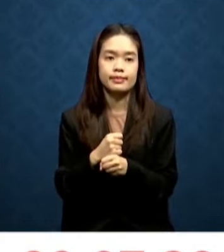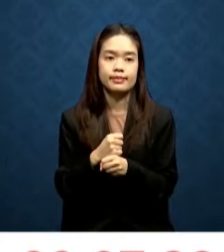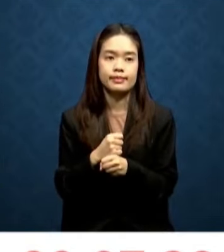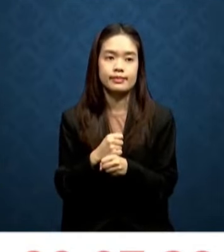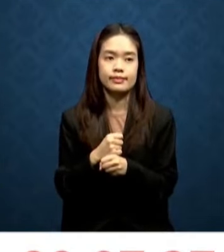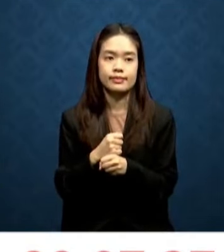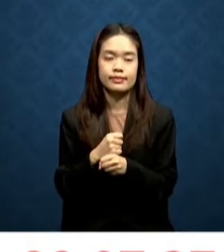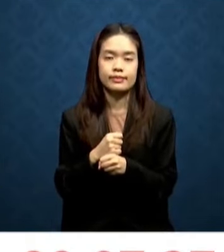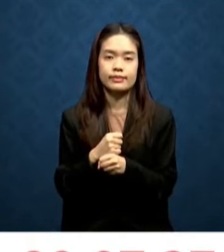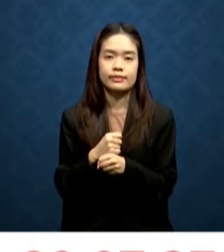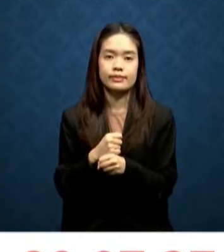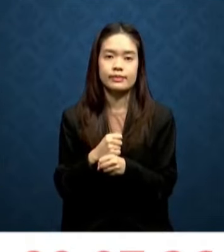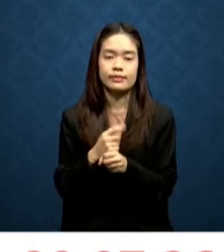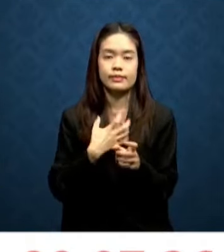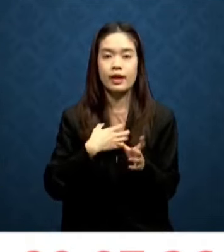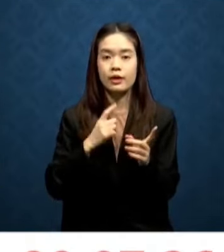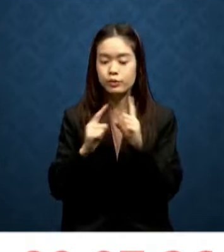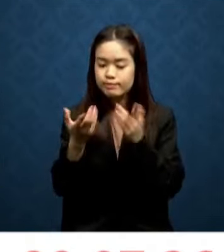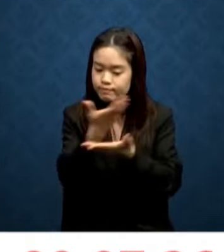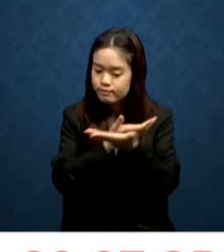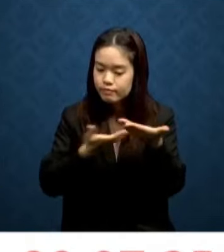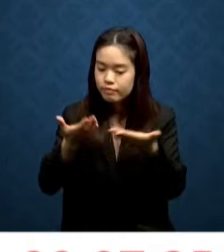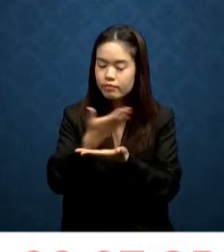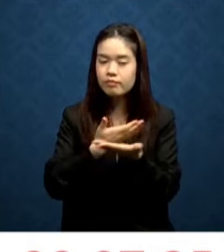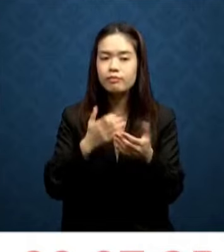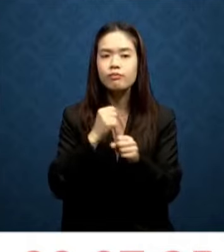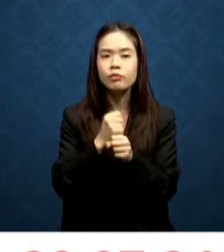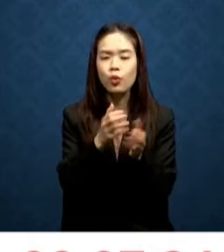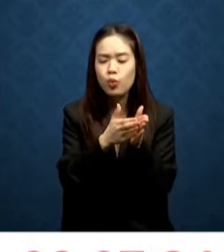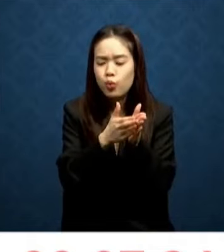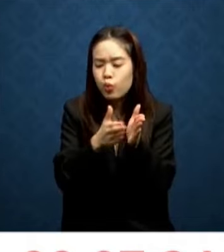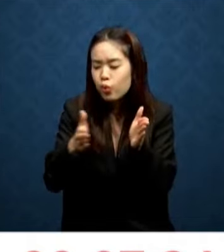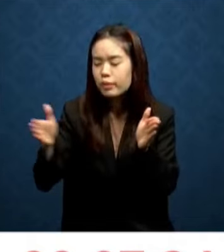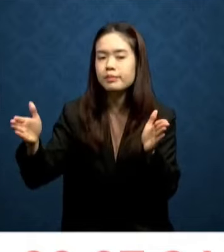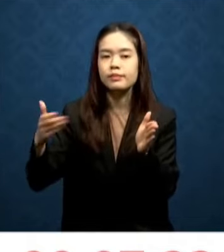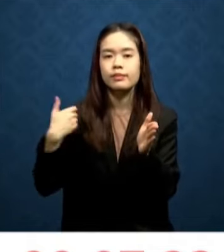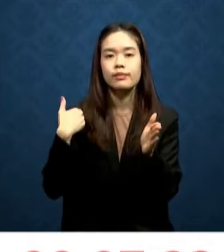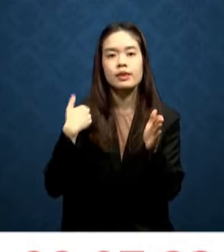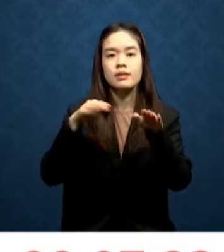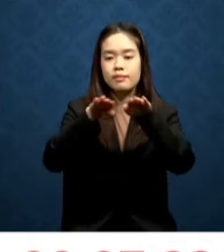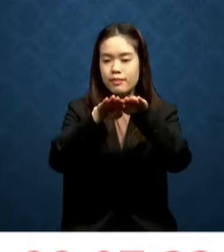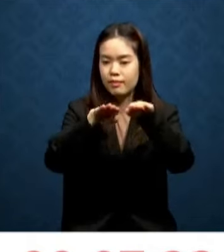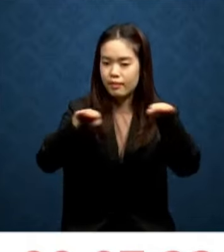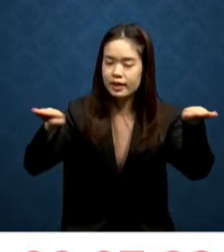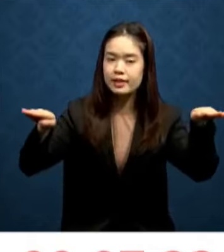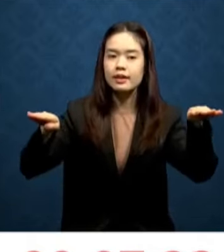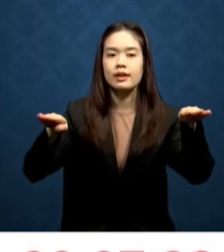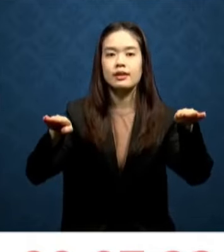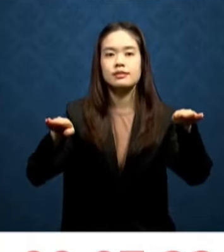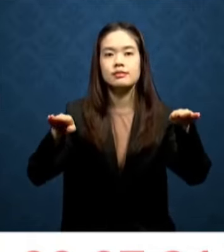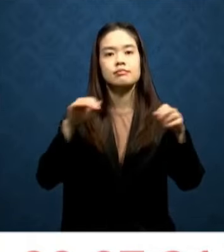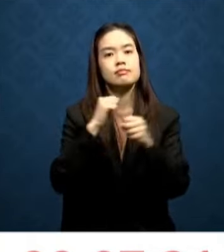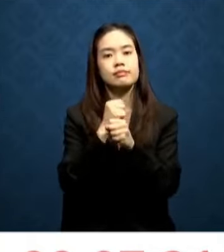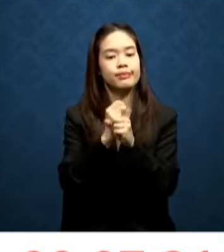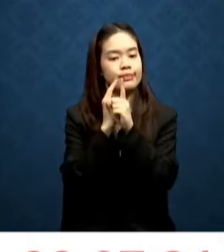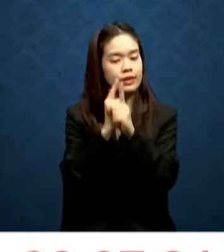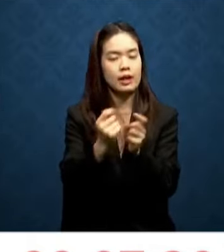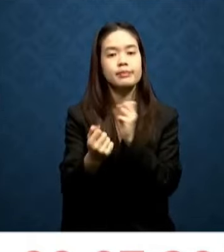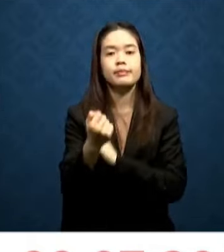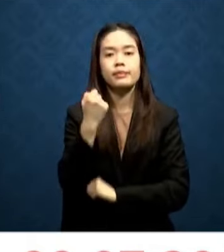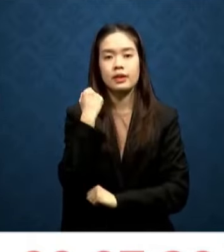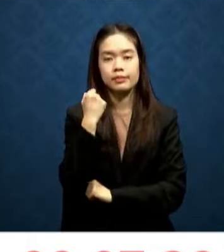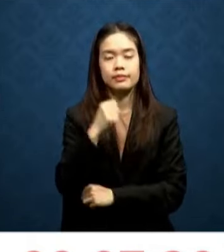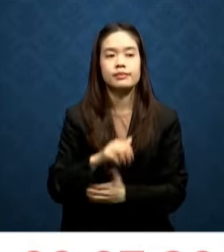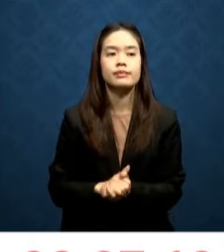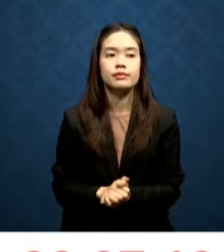นี้มันเป็นการพิจารณาไปในระยะยาวแล้วก็มีบรรทัดฐานที่แน่นอนที่มันคงนะครับซึ่งมันอาจจ